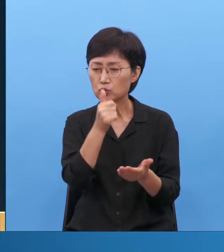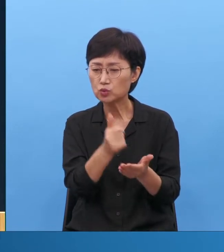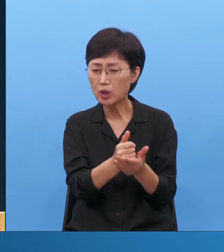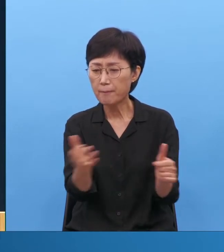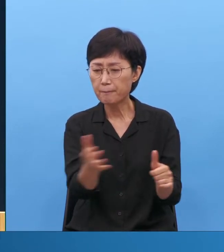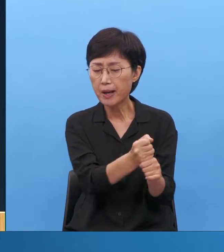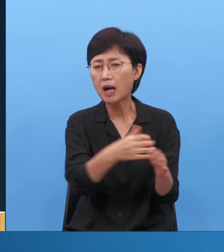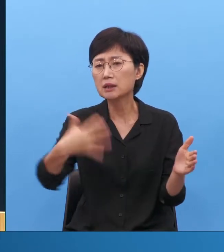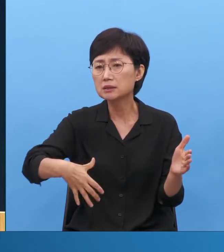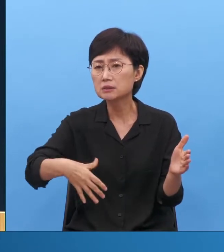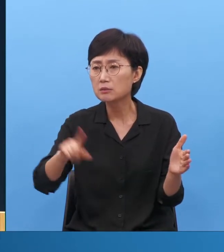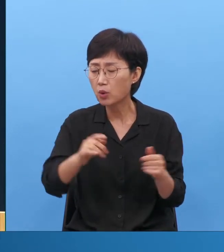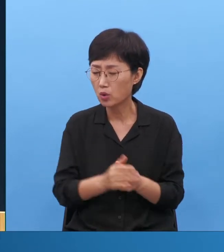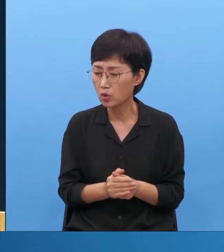they have not yet found the criminal. 대구에서